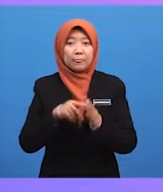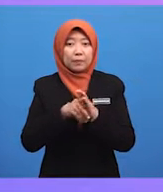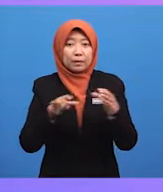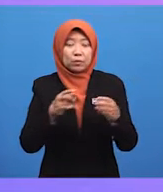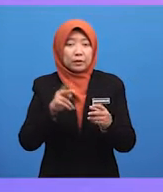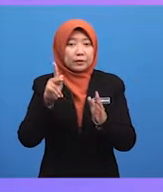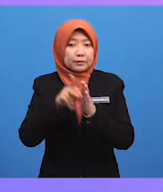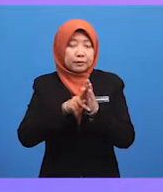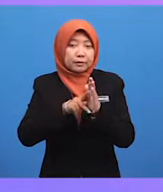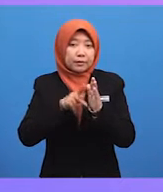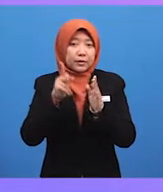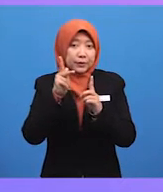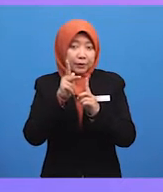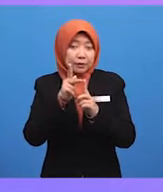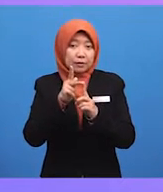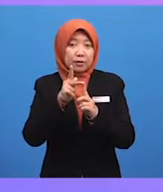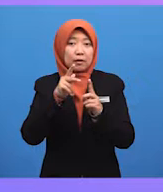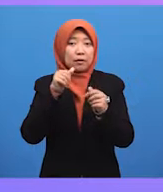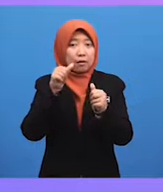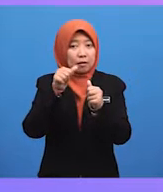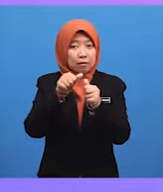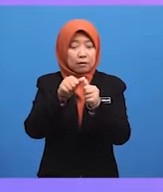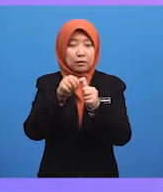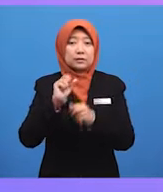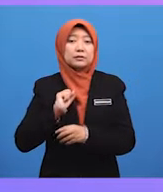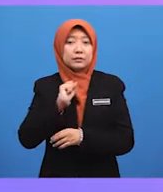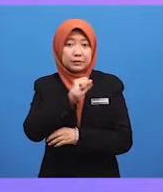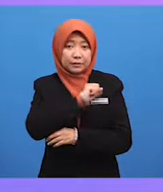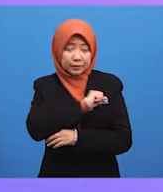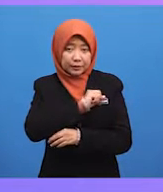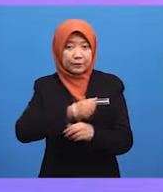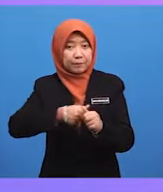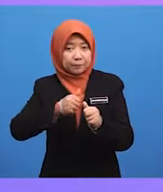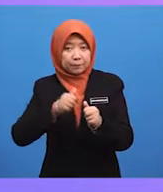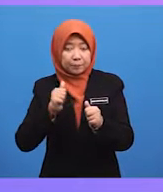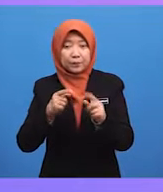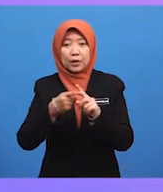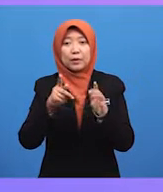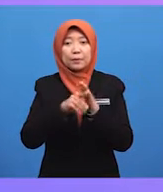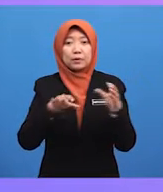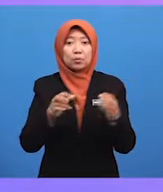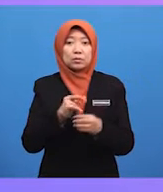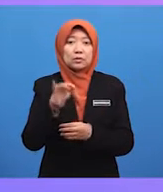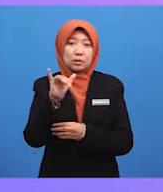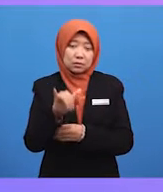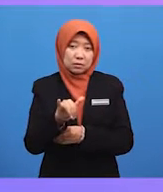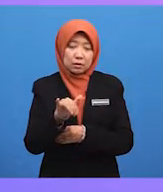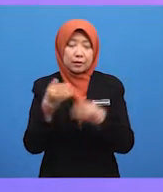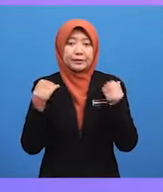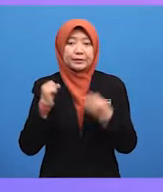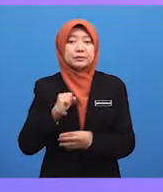syirik. Murid-murid, elakkan daripada perkara-perkara yang mendatangkan syirik